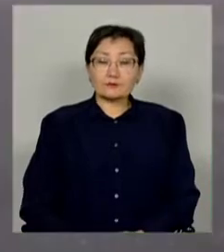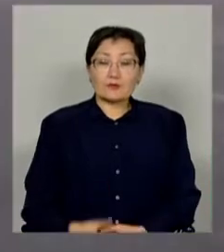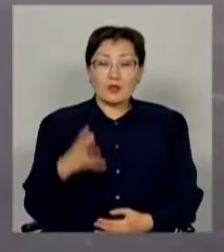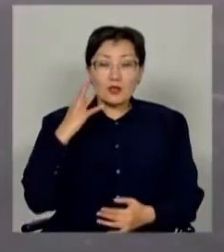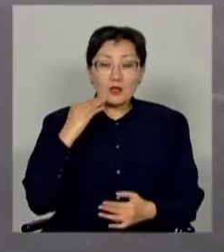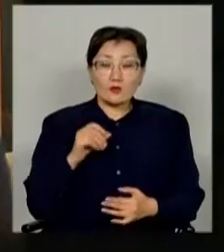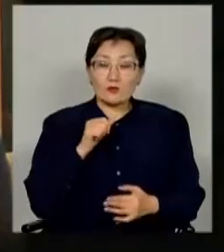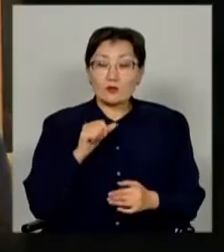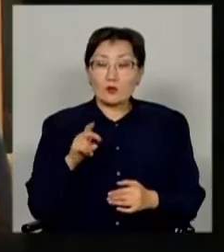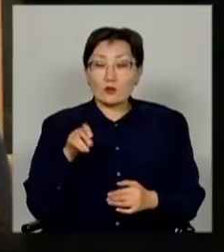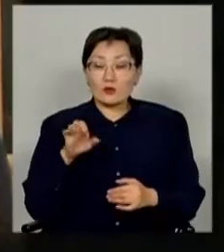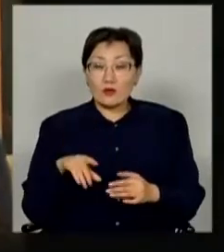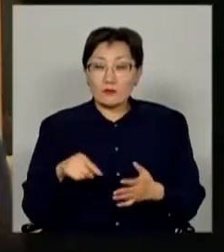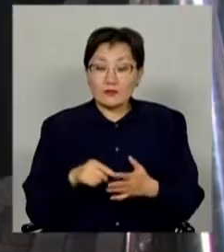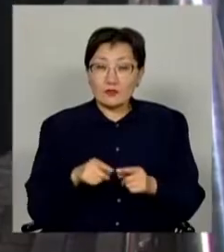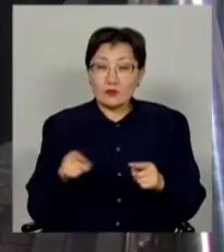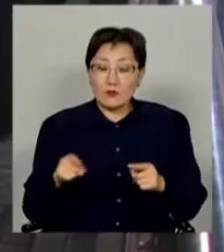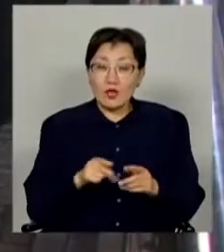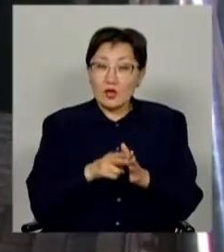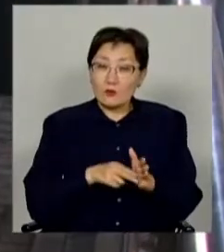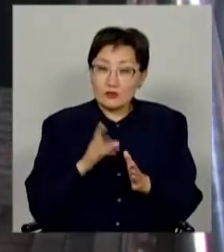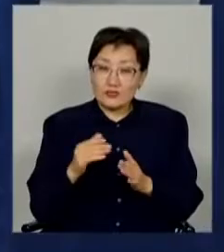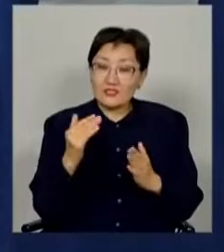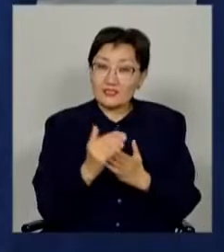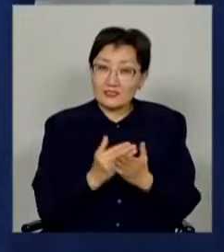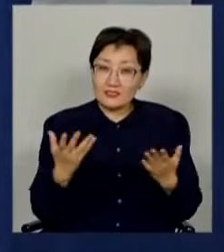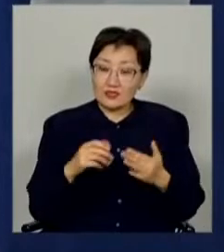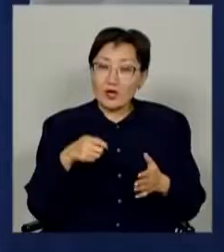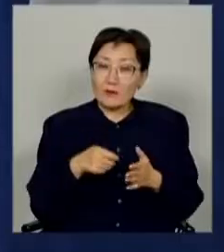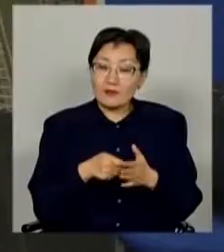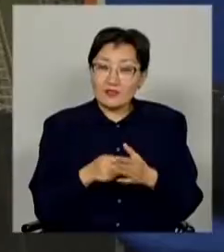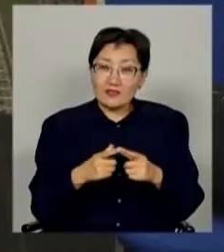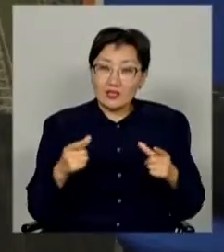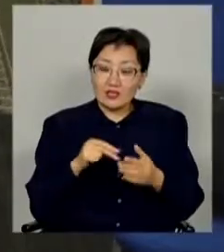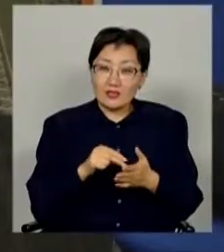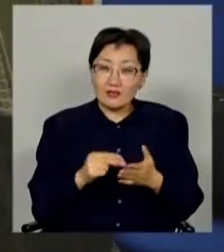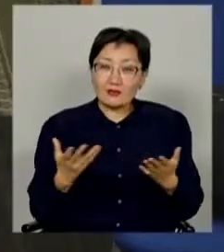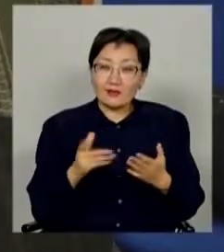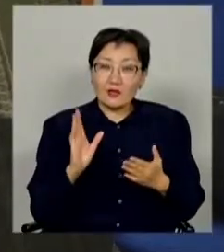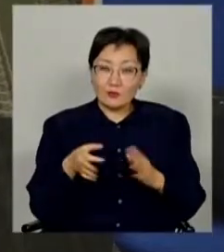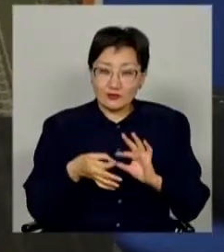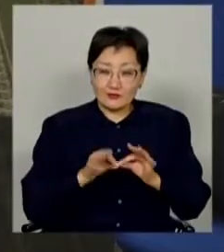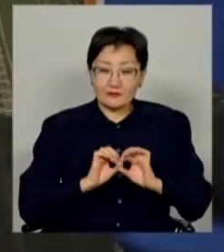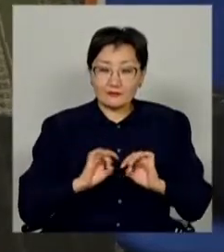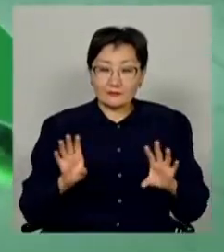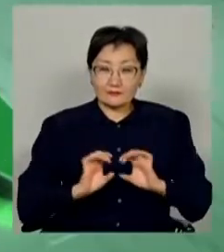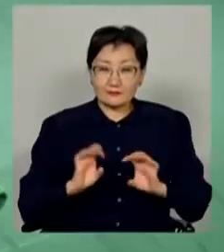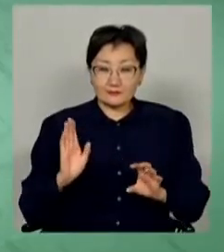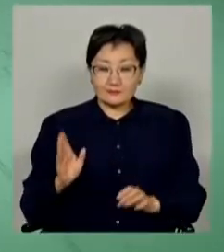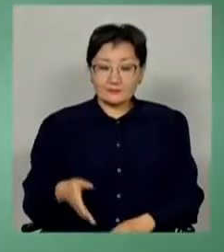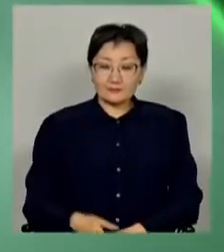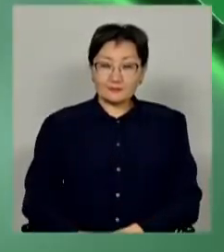Алматы мен Қонаев қалалар арасында пойыз қатынайды. Кесте қандай, билеттің құны қанша? Толығырақ мен Жадрау Маржан тарқатамын.